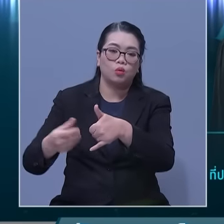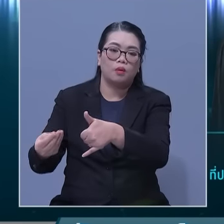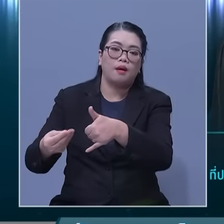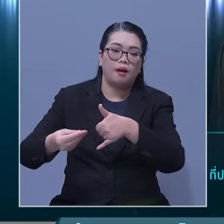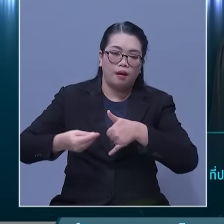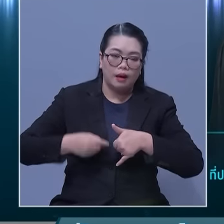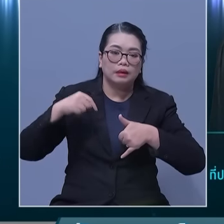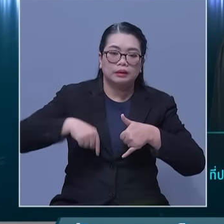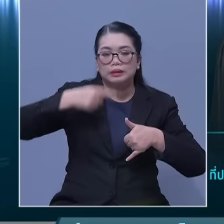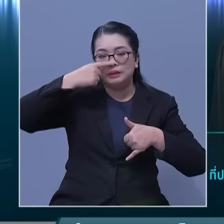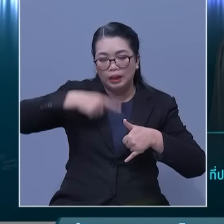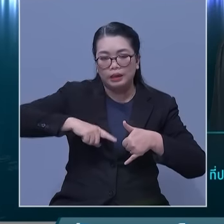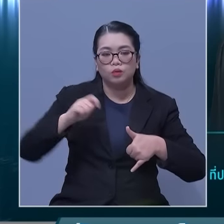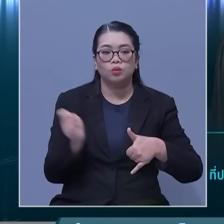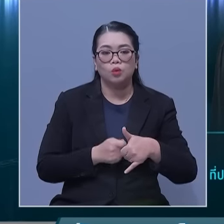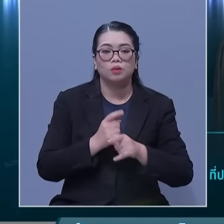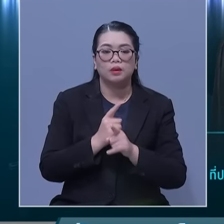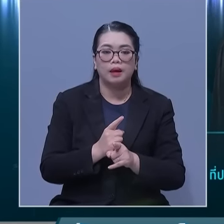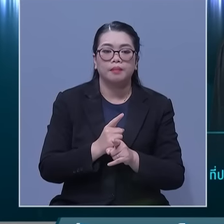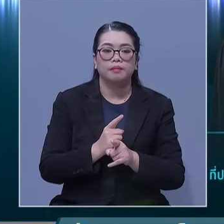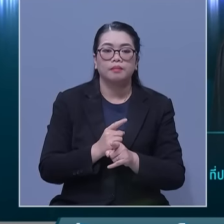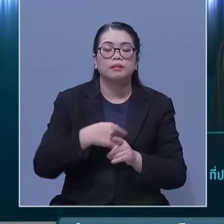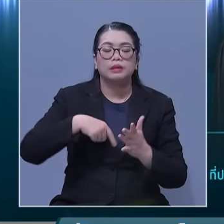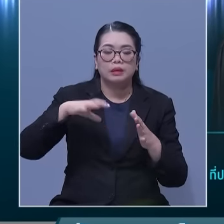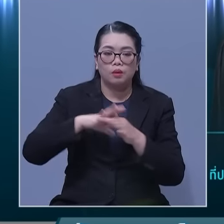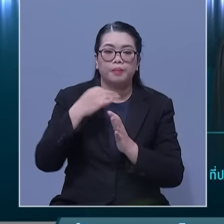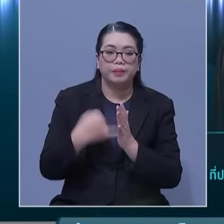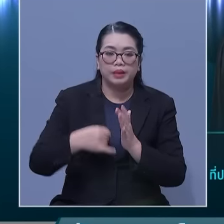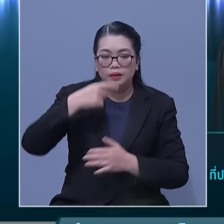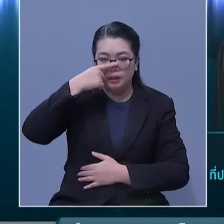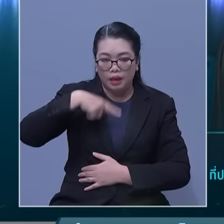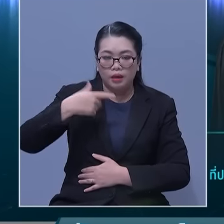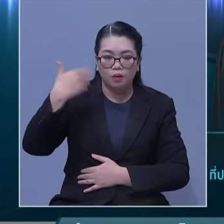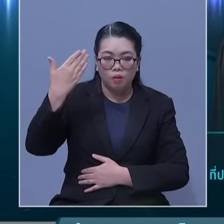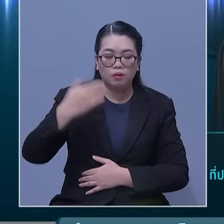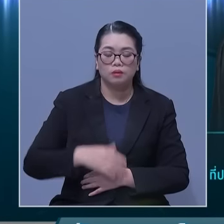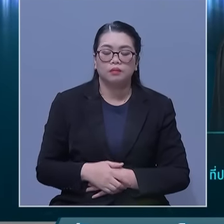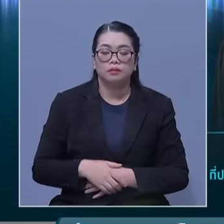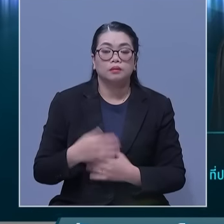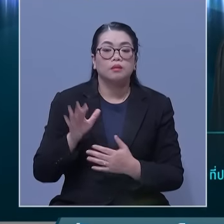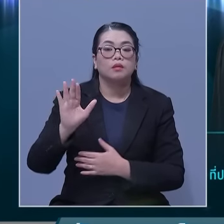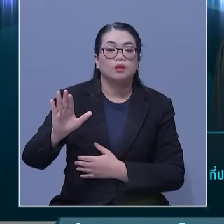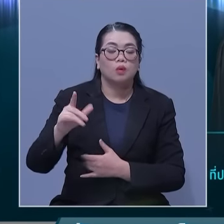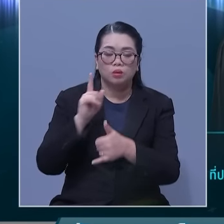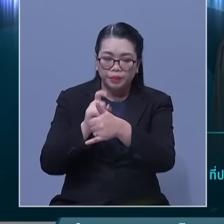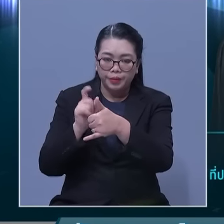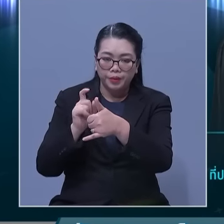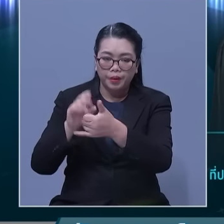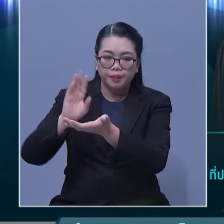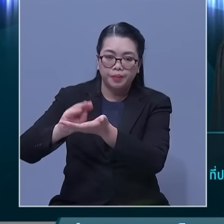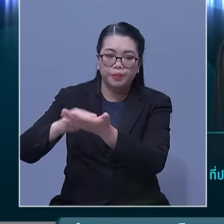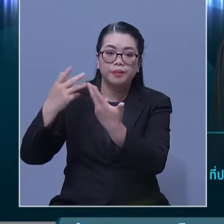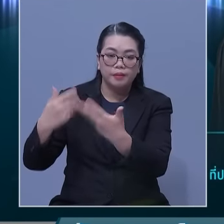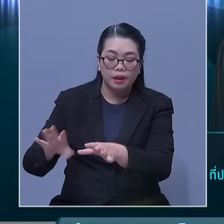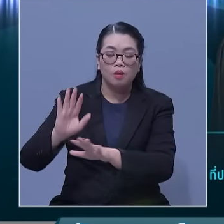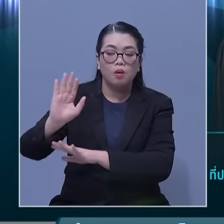ส่งตัวกลับมาบ้านเราก็คือจะต้องดำเนินคดีเป็นความผิดที่เกี่ยวกับบ้านเราก่อนน่ะนะคะใช่ครับเอ่อของเาก็สอบเสร็จแล้วนะครับได้ข้อมูล